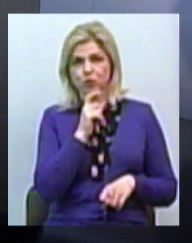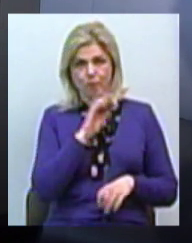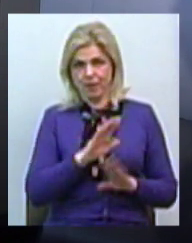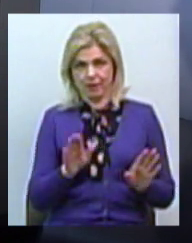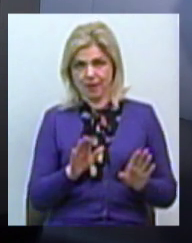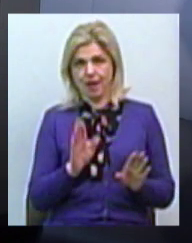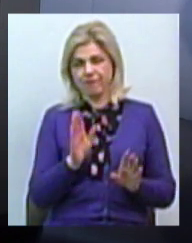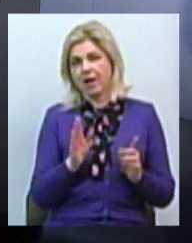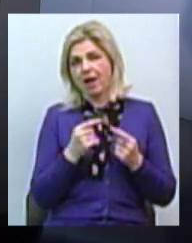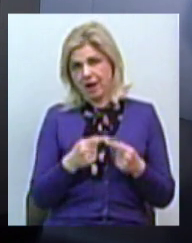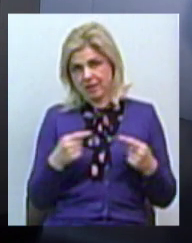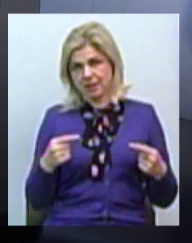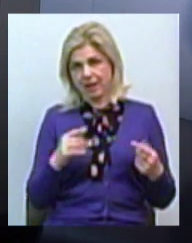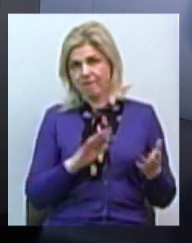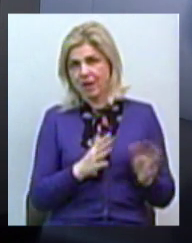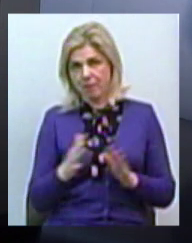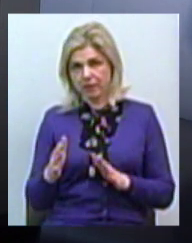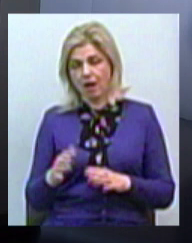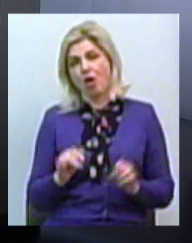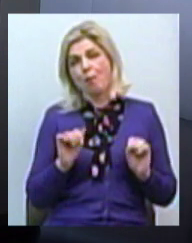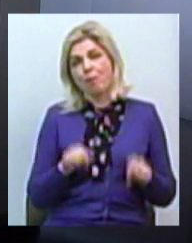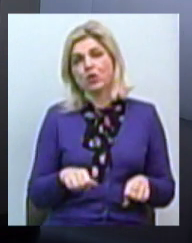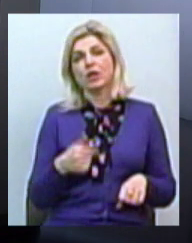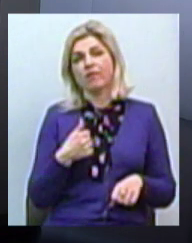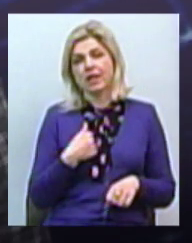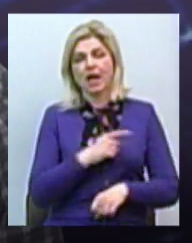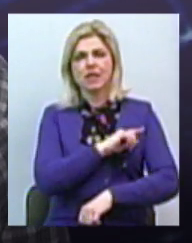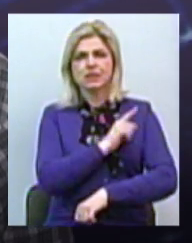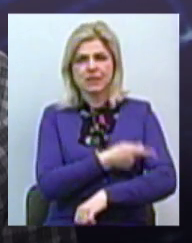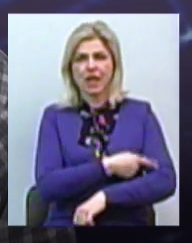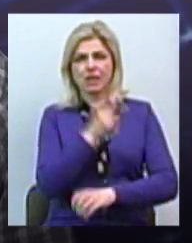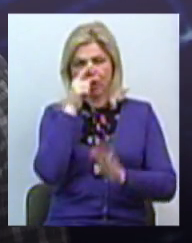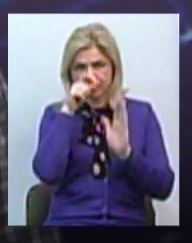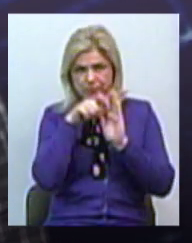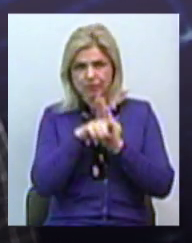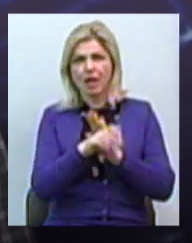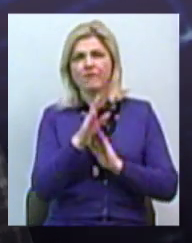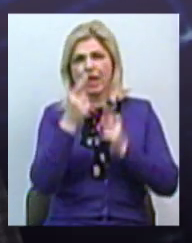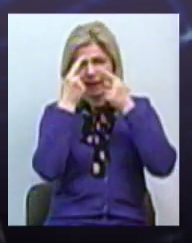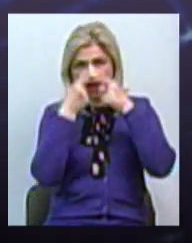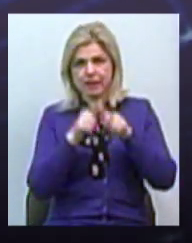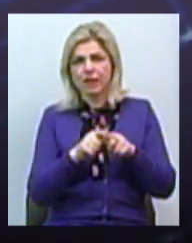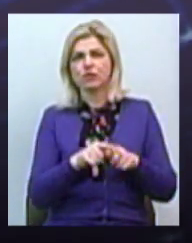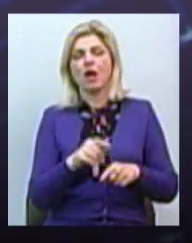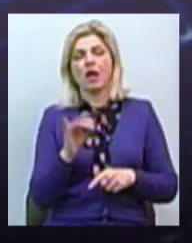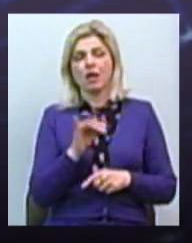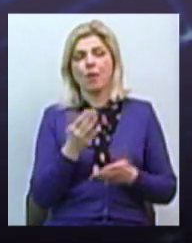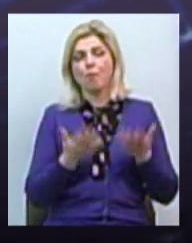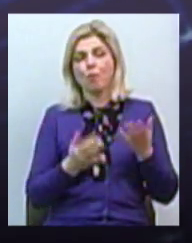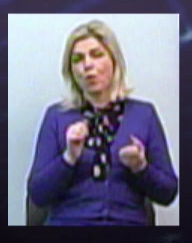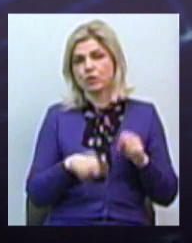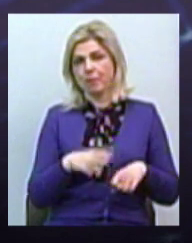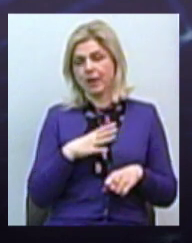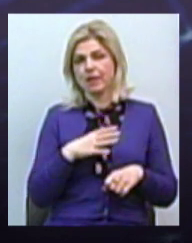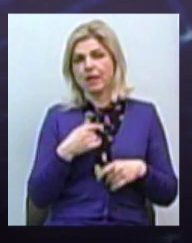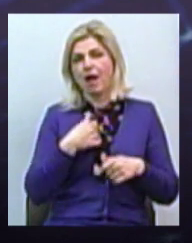випадках, бо можливо, я досить там сильно заглиблювався в технічні якісь моменти, можливо, просто я не міг донести